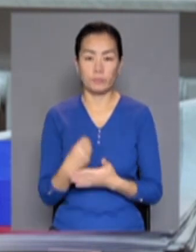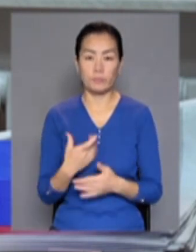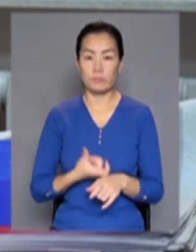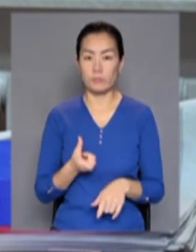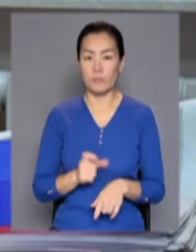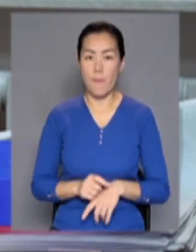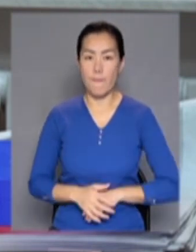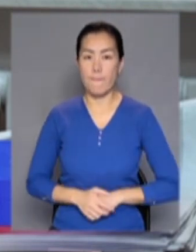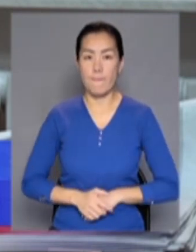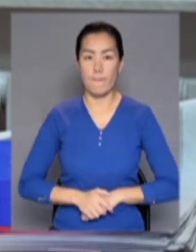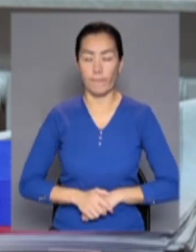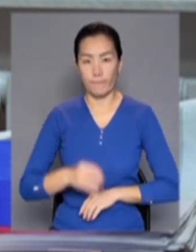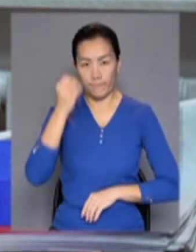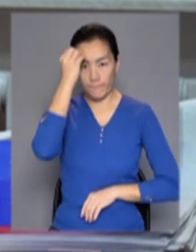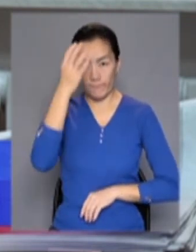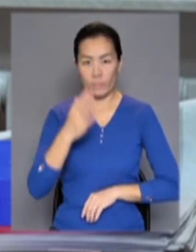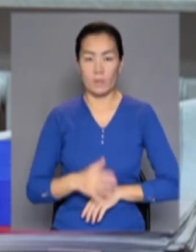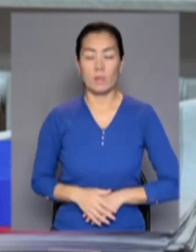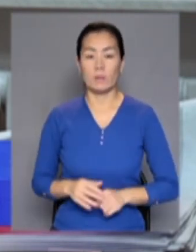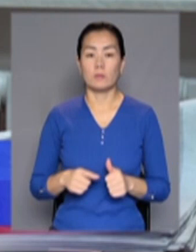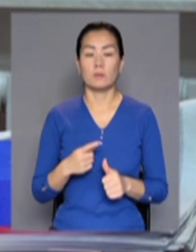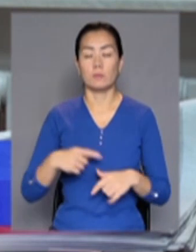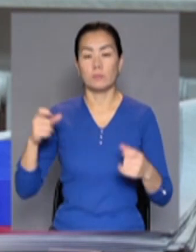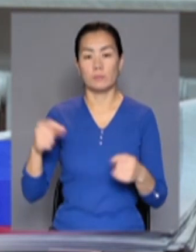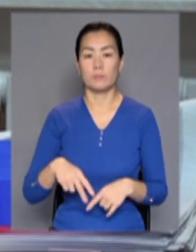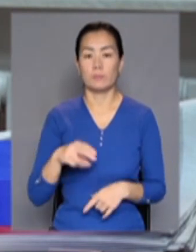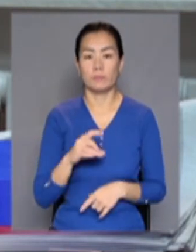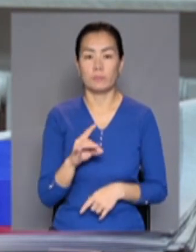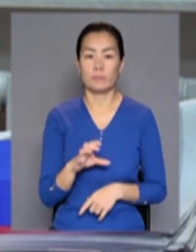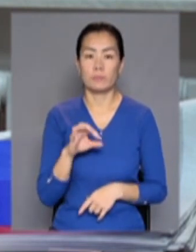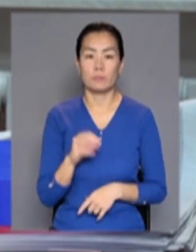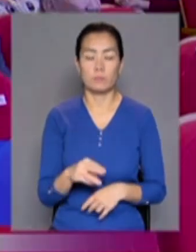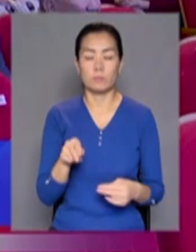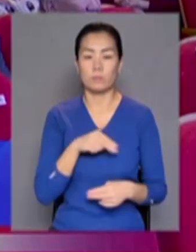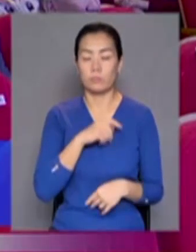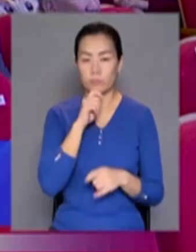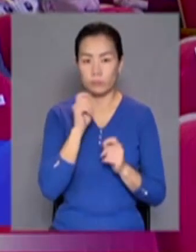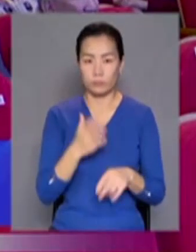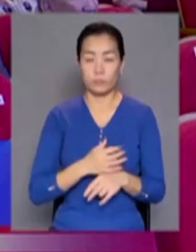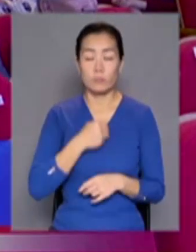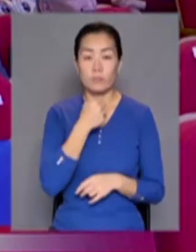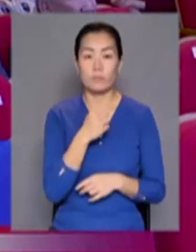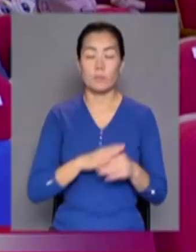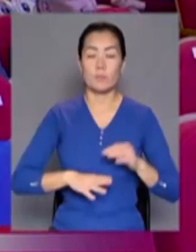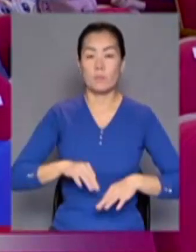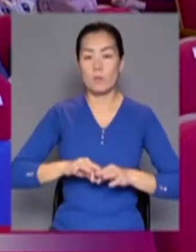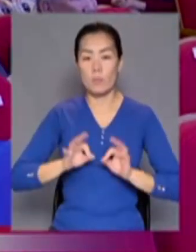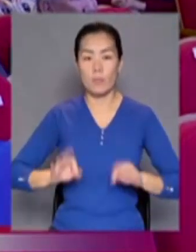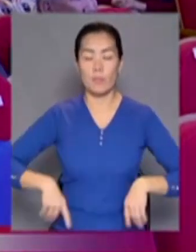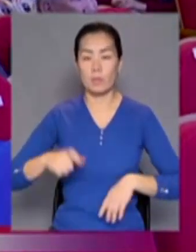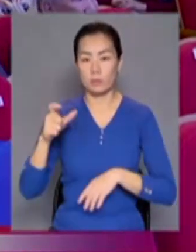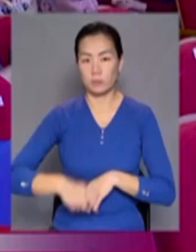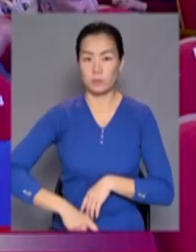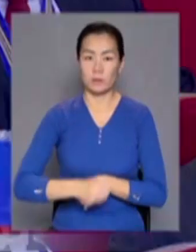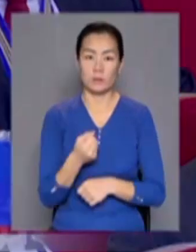өте жаңағы парасат деген атына лайық парасат орденіне ие болды. Журналистиканың жілігін шағып майын